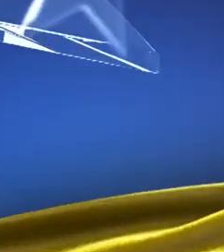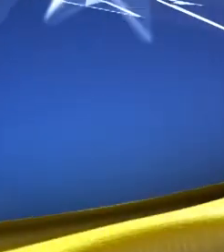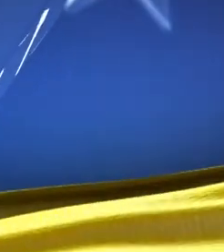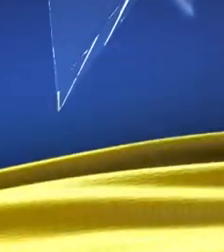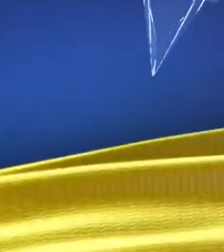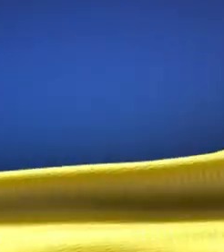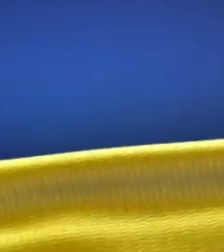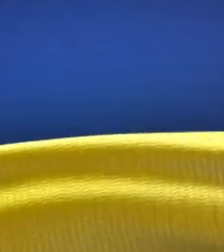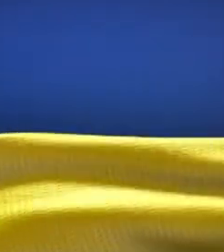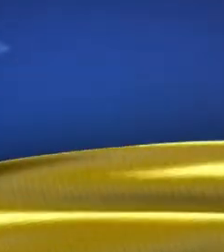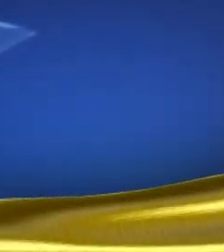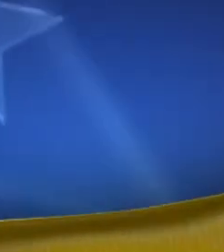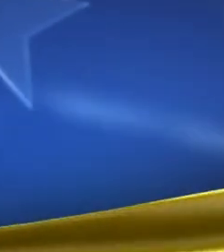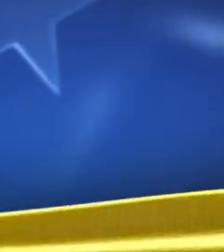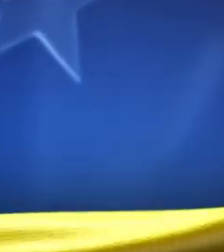2024.